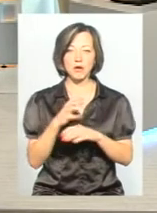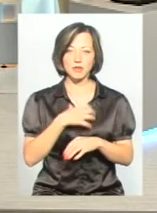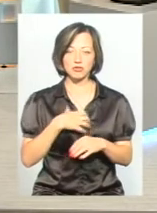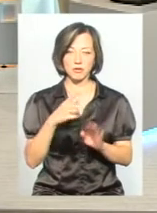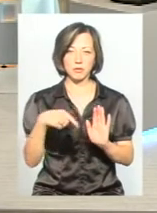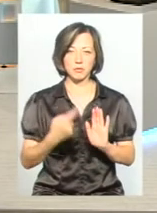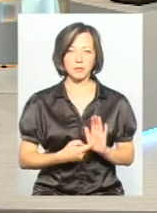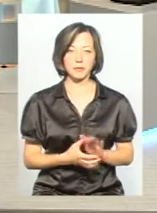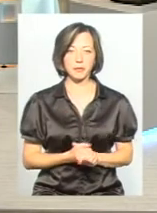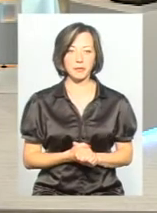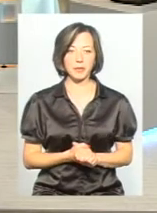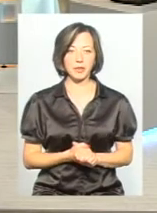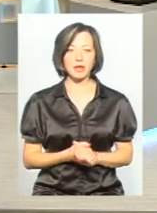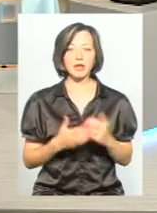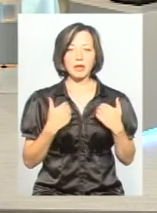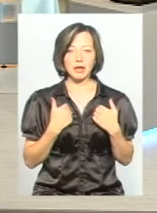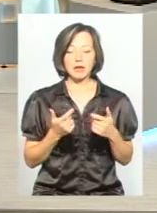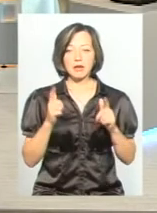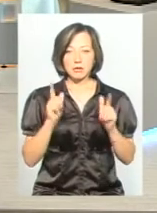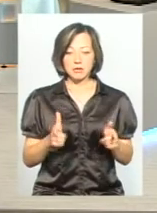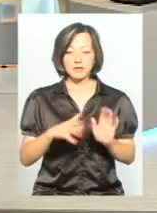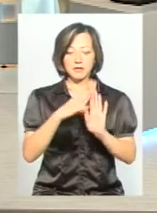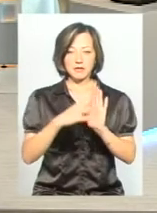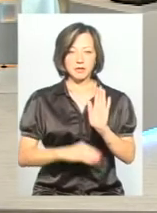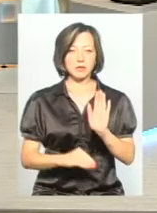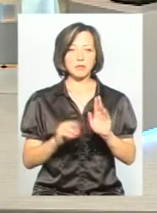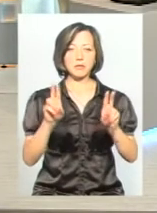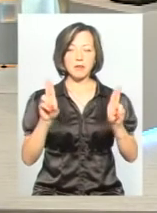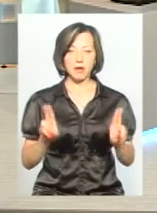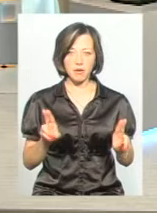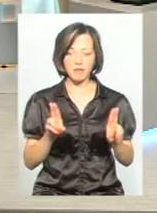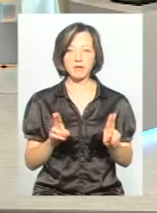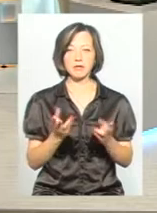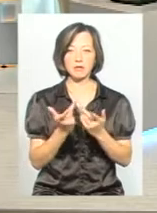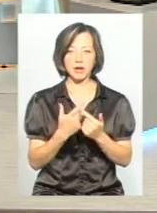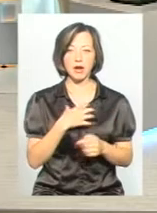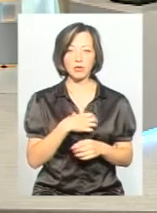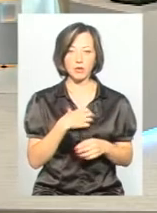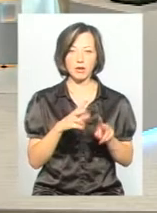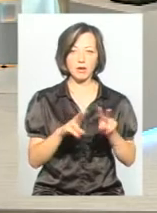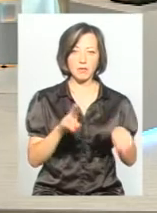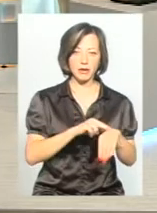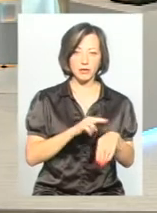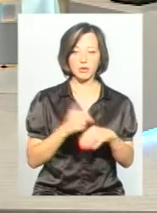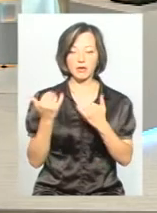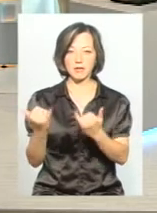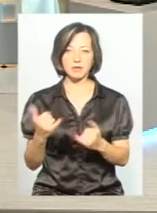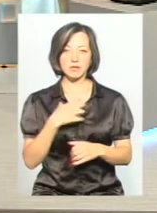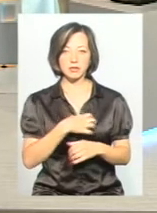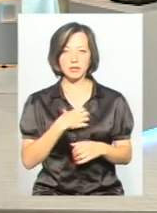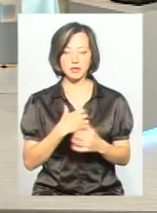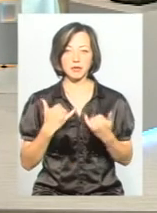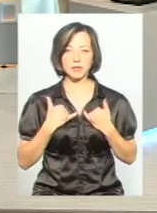важливими? Підтримую. Оці всі правила, які були перераховані, це дуже суттєво. Вони актуальні як для правоохоронців, так і для вас? Так